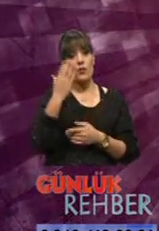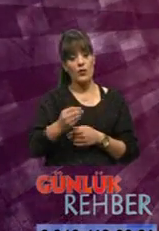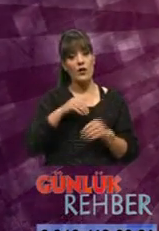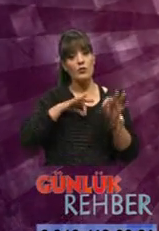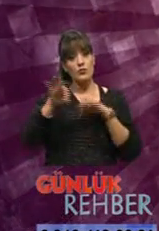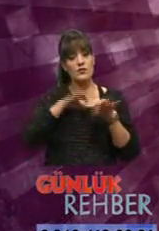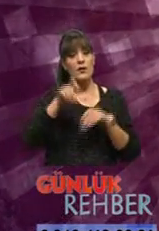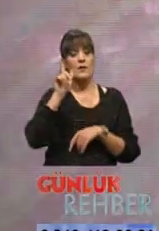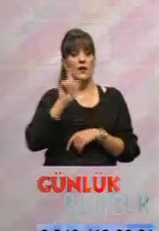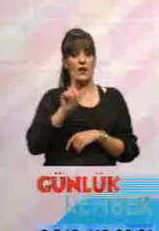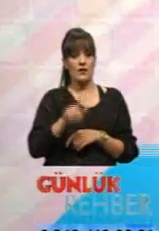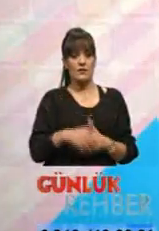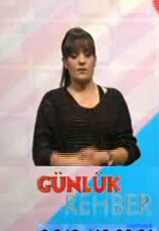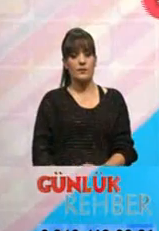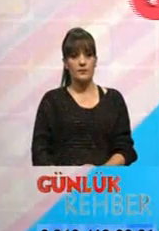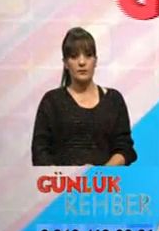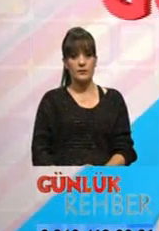şekilde düzenlenmesi gerekir.